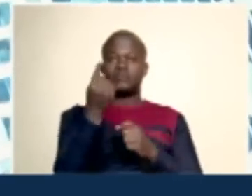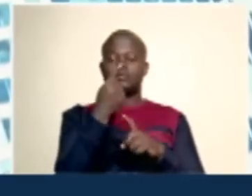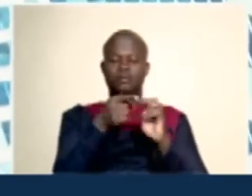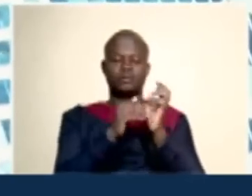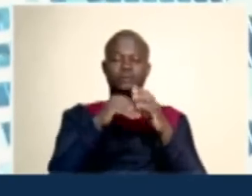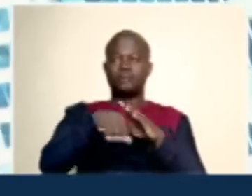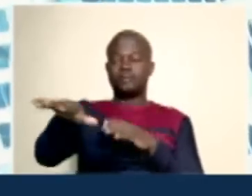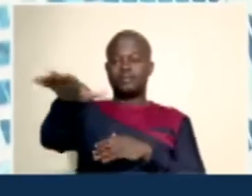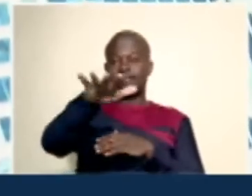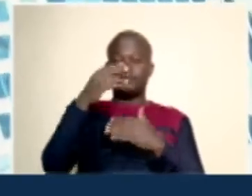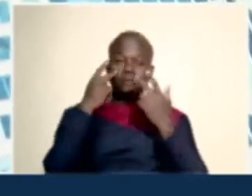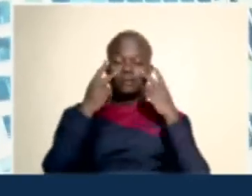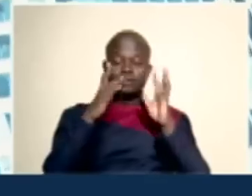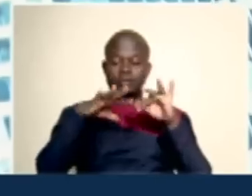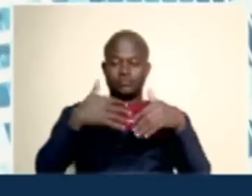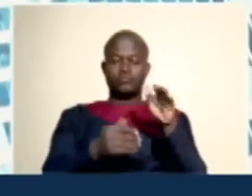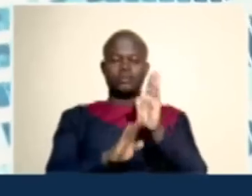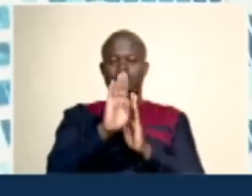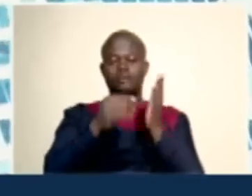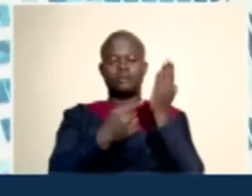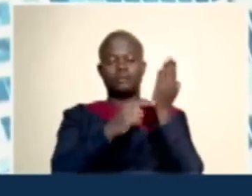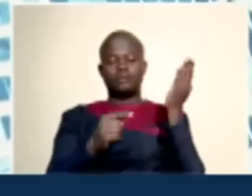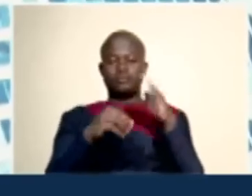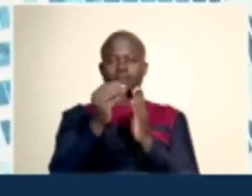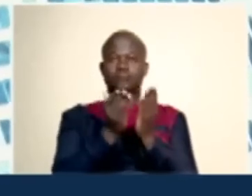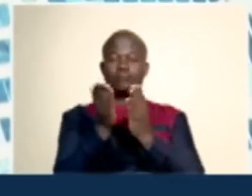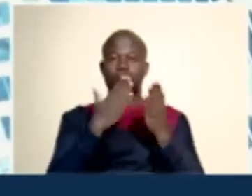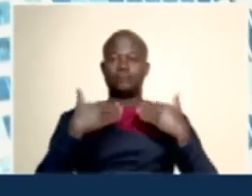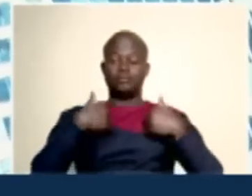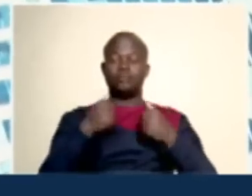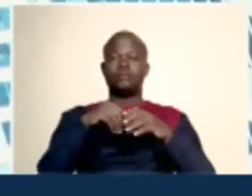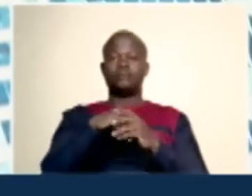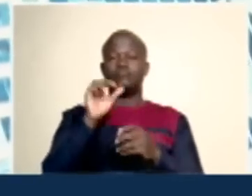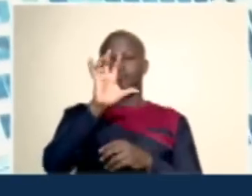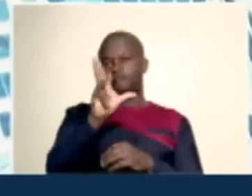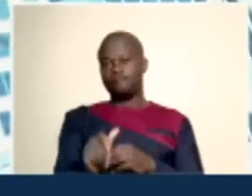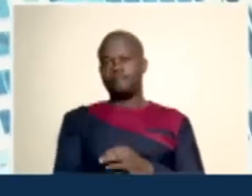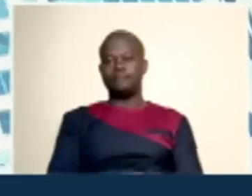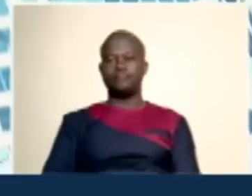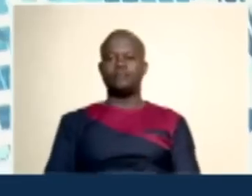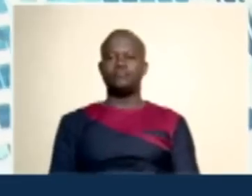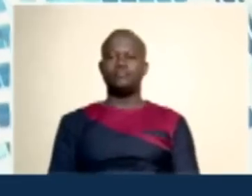ariko no mu karere, tureba uburyo twateza imbere ikoranabuhanga muri serivisi z'ubuzima kuri uyu mugabane.